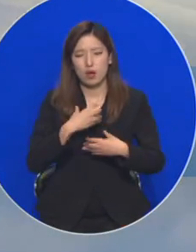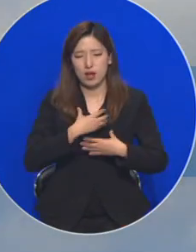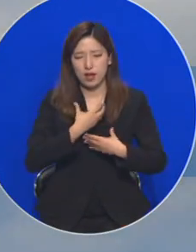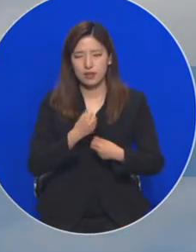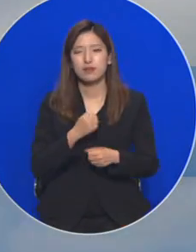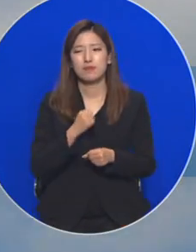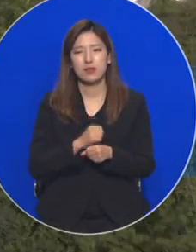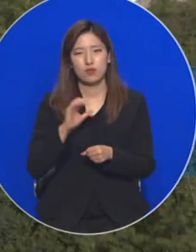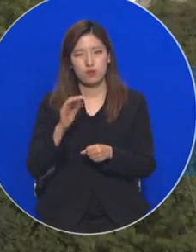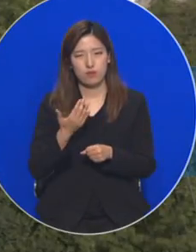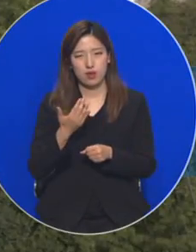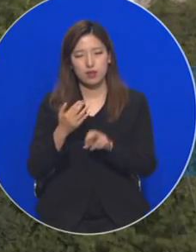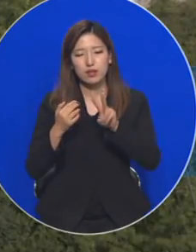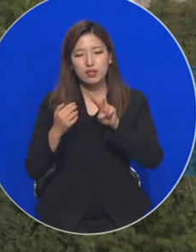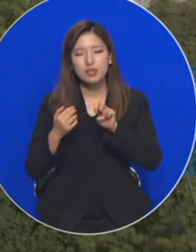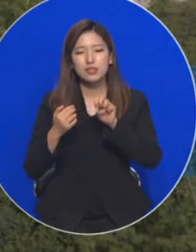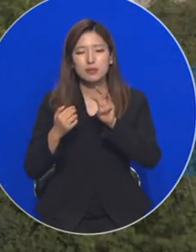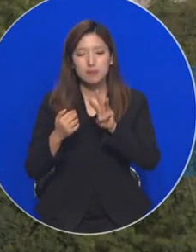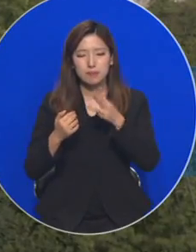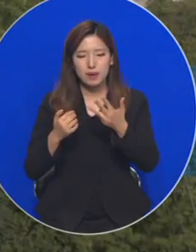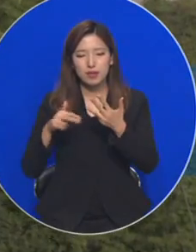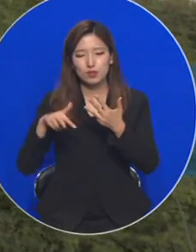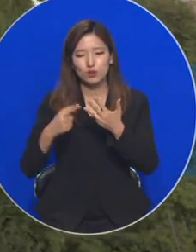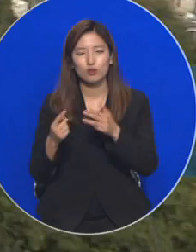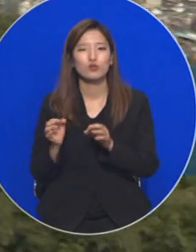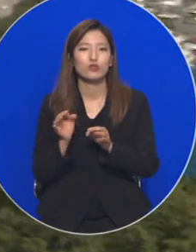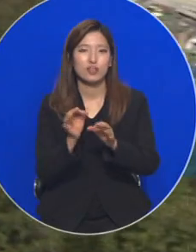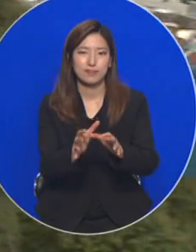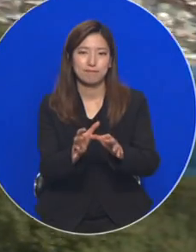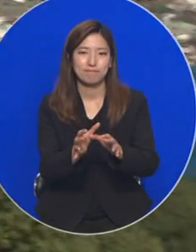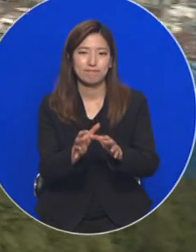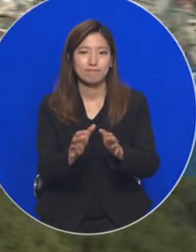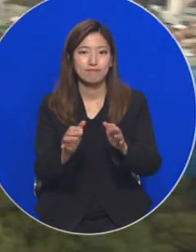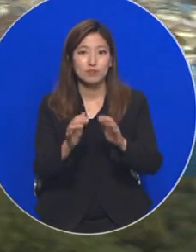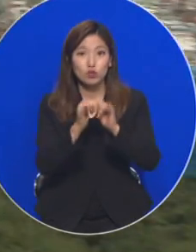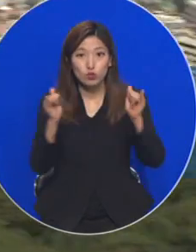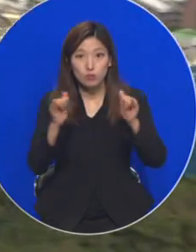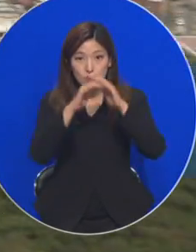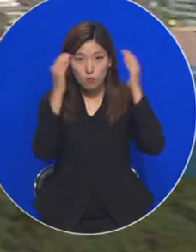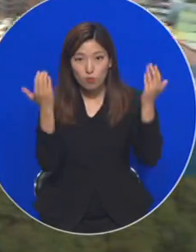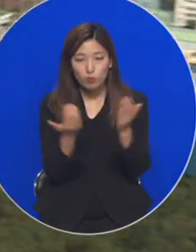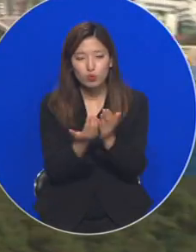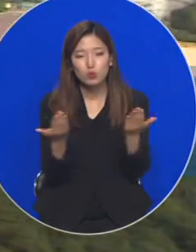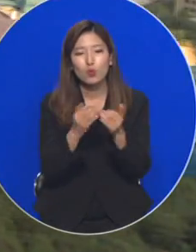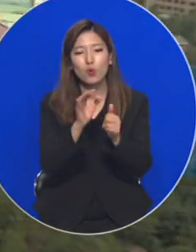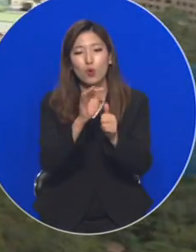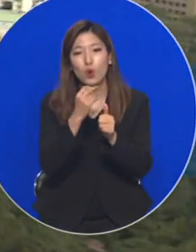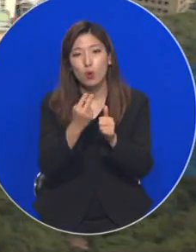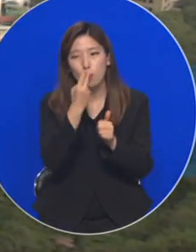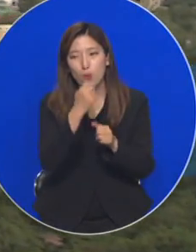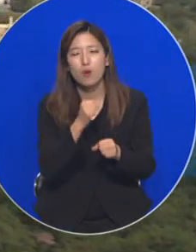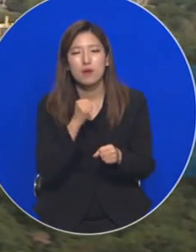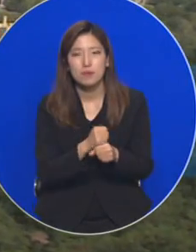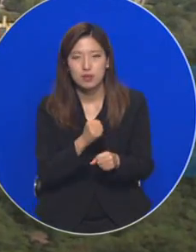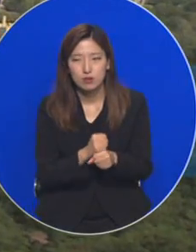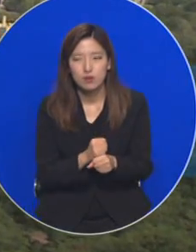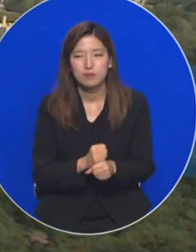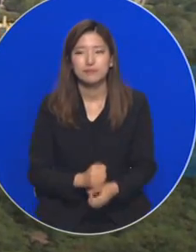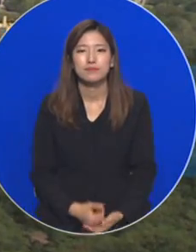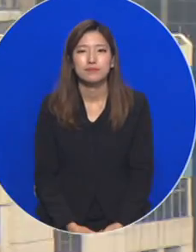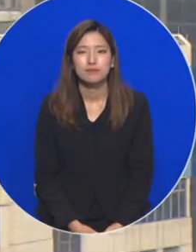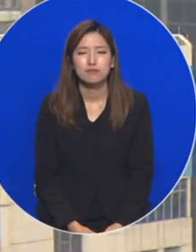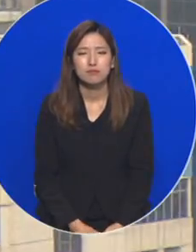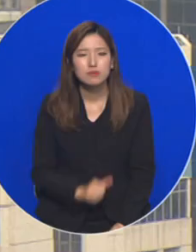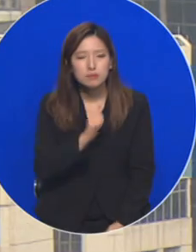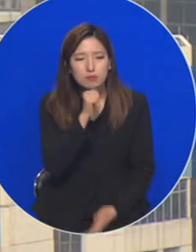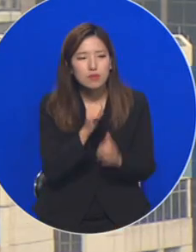지원합니다 전국민 고용보험을 목표로 지원 대상을 단계적으로 확대하고 저소득 구직자에게 구직 촉진 수단과